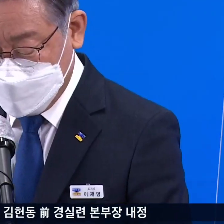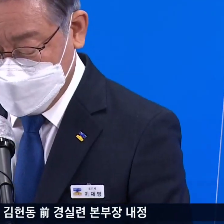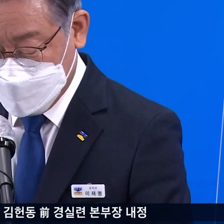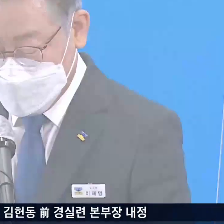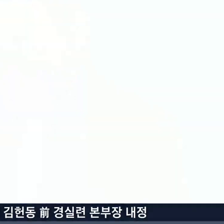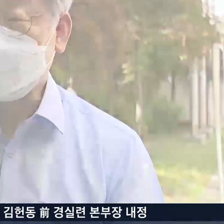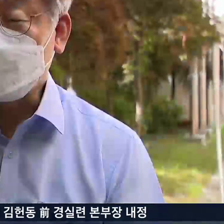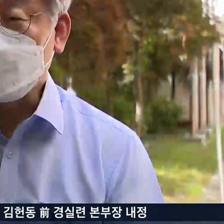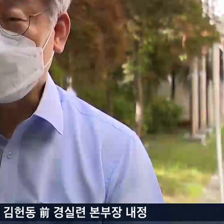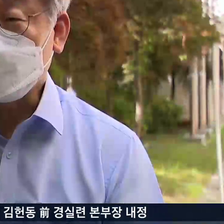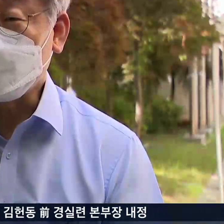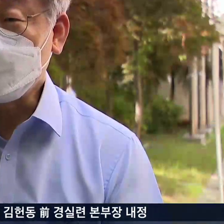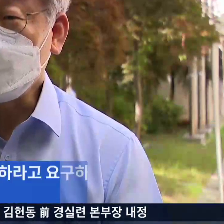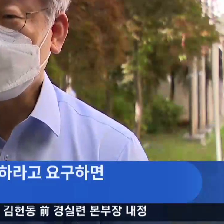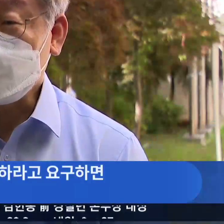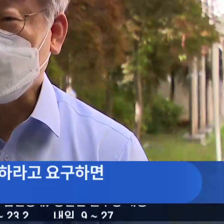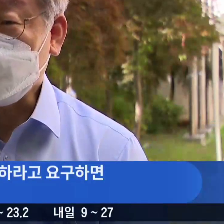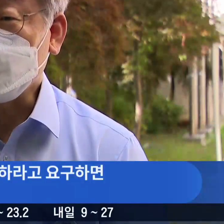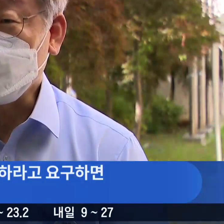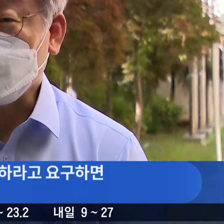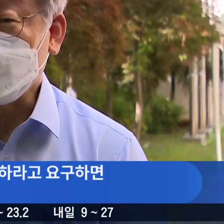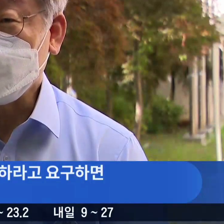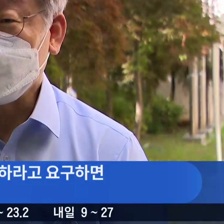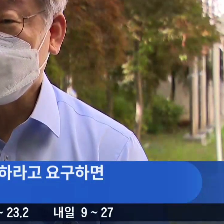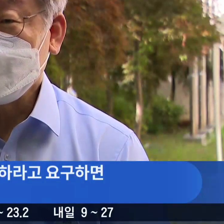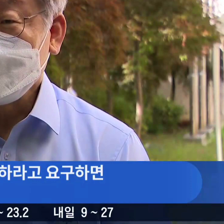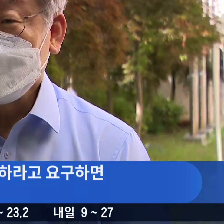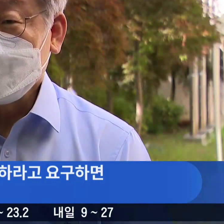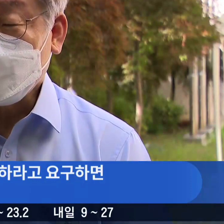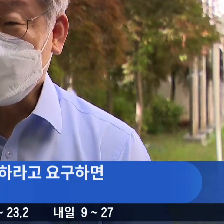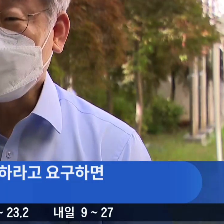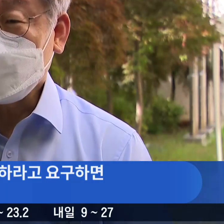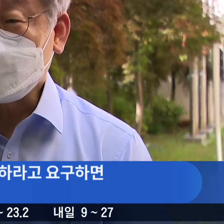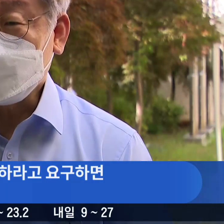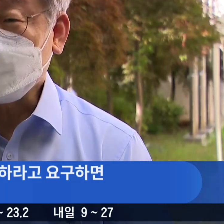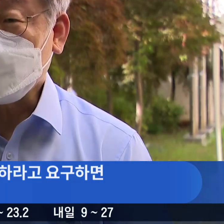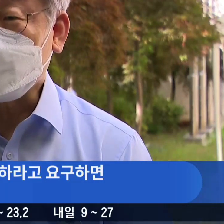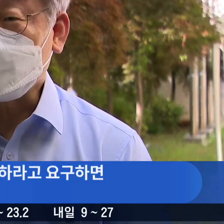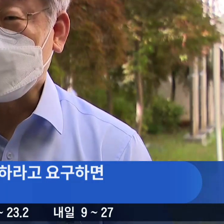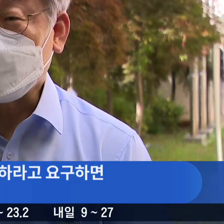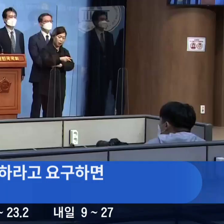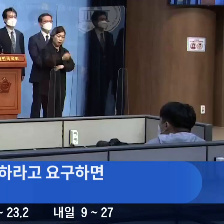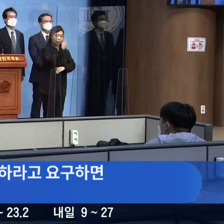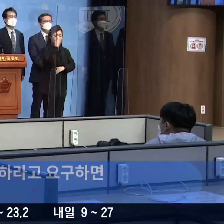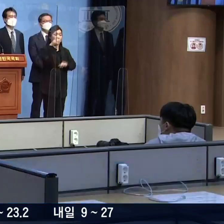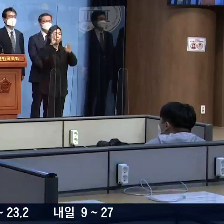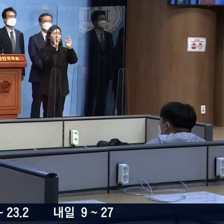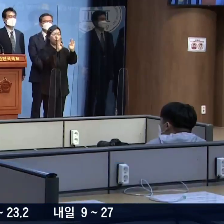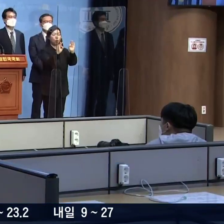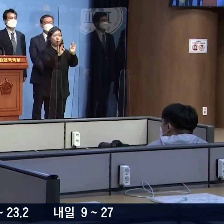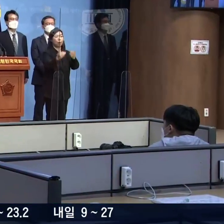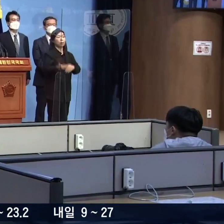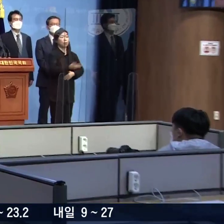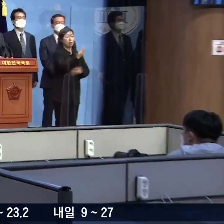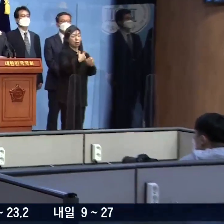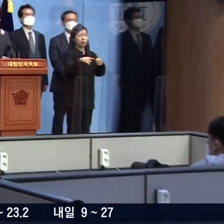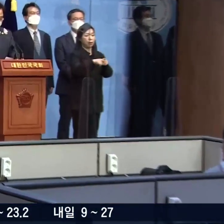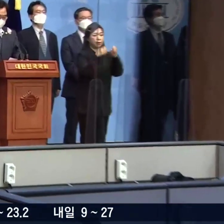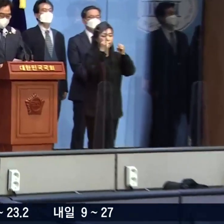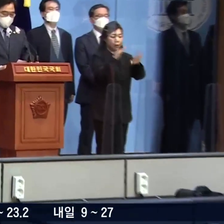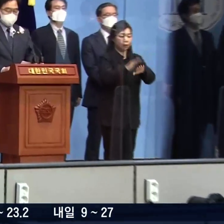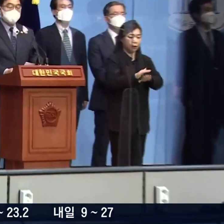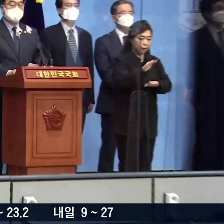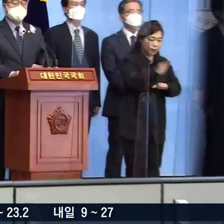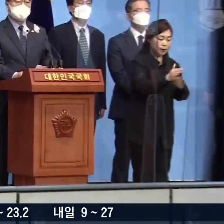유지해왔는데 이 둘 중에 하나를 굳이 선택하라고 요구하면 도지사직을 사수하겠습니다. 후보가 되고 말을 뒤집는